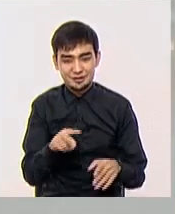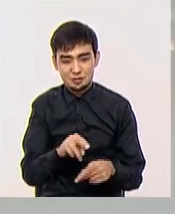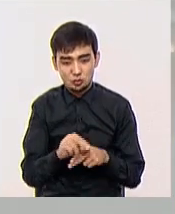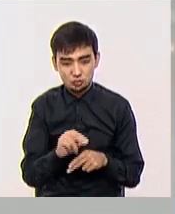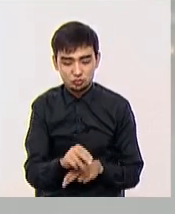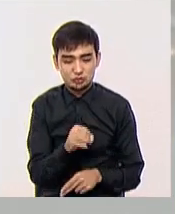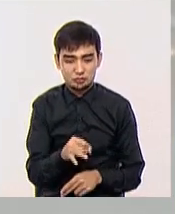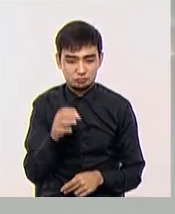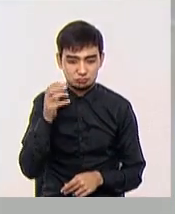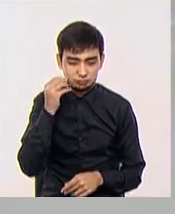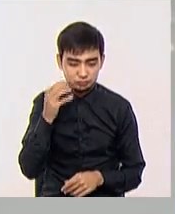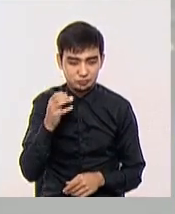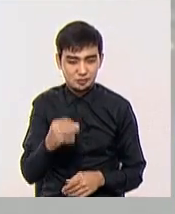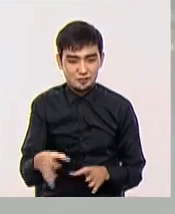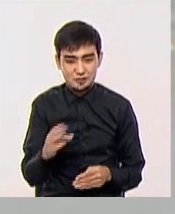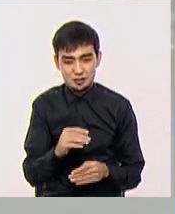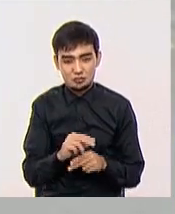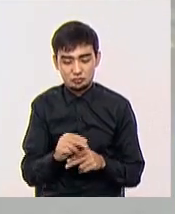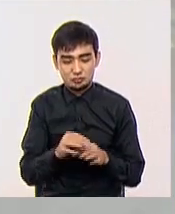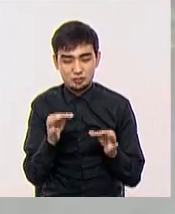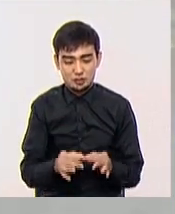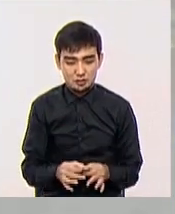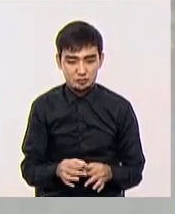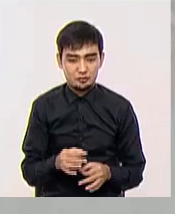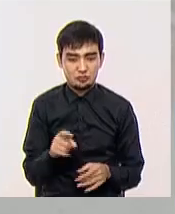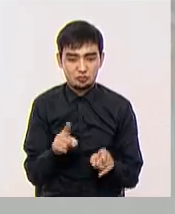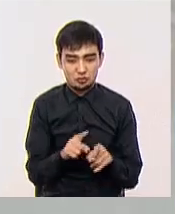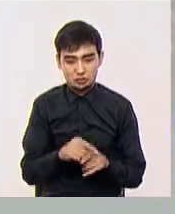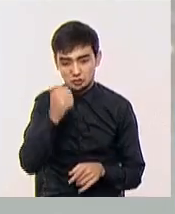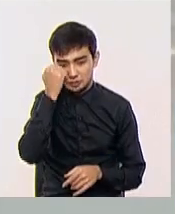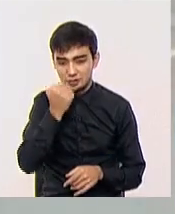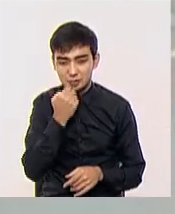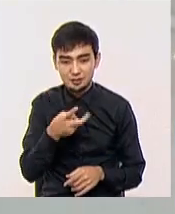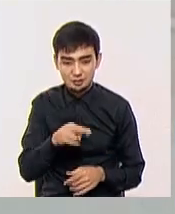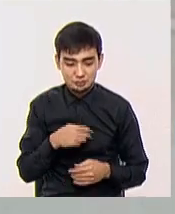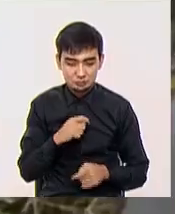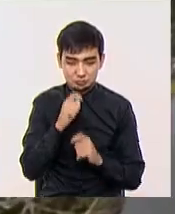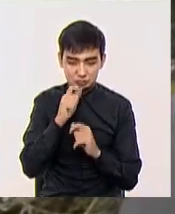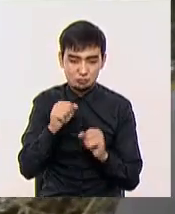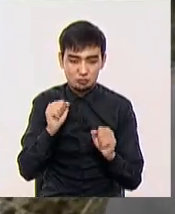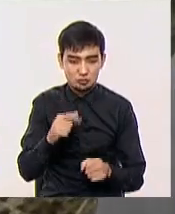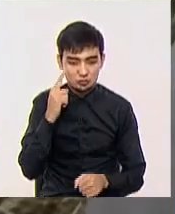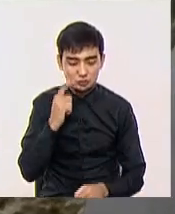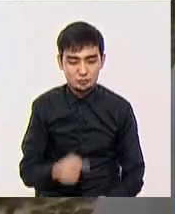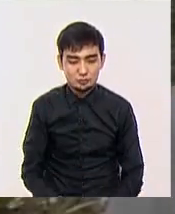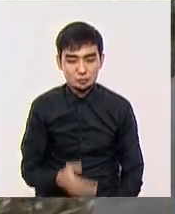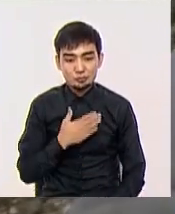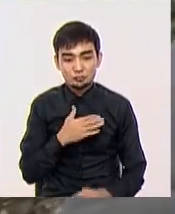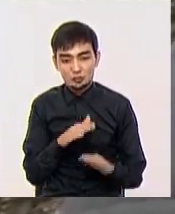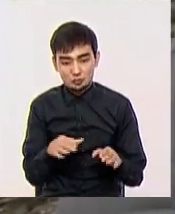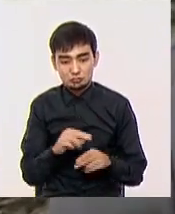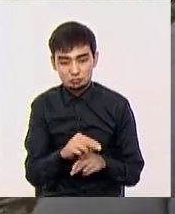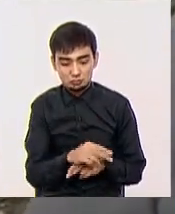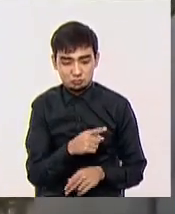үйретеді. Оның бәрі тәрбие. Көріп атқан. Сол рахмет есебінде берге болады деп ойлаймын. Балдарымыз оқытып жатыр, еңбек солардық